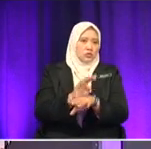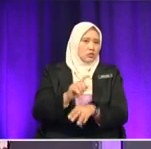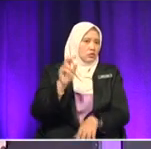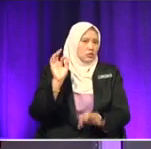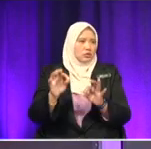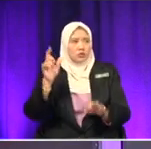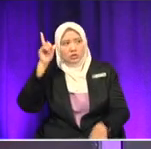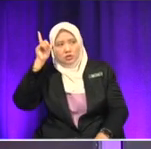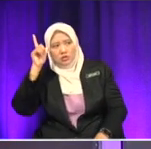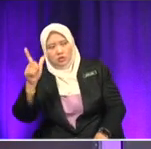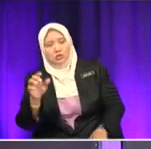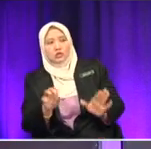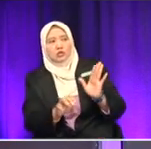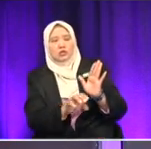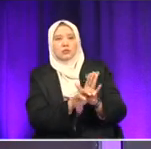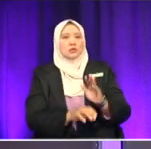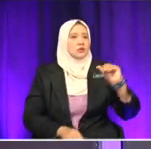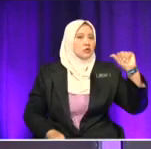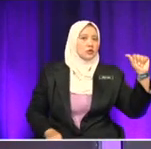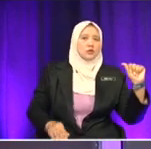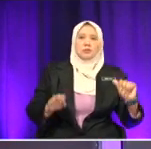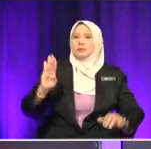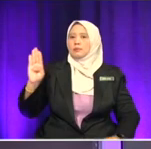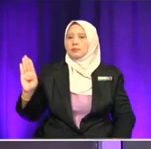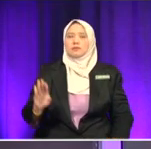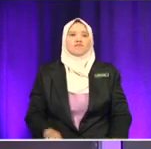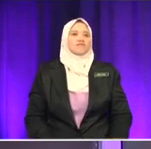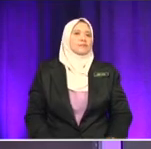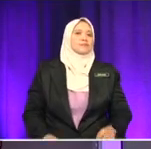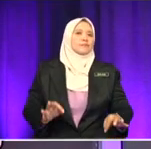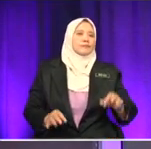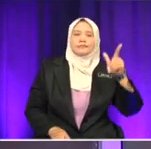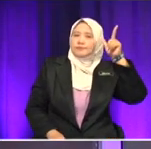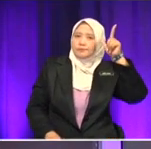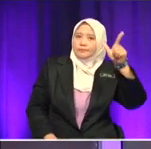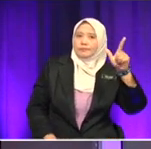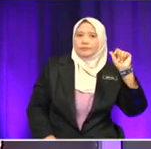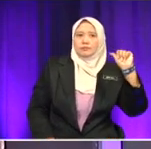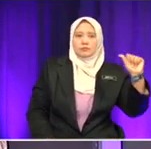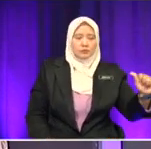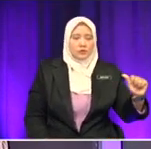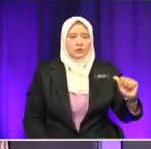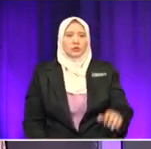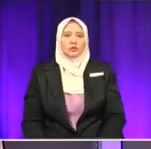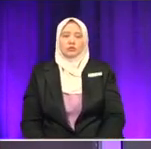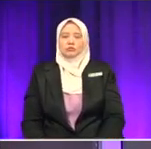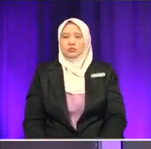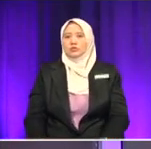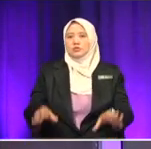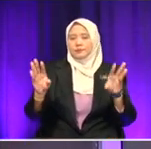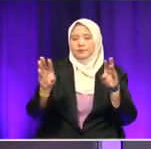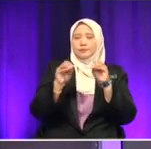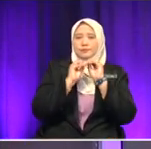juga B. A, kawasan berkepekatan antibiotik tinggi, manakala kepekatan antibiotik rendah terdapat